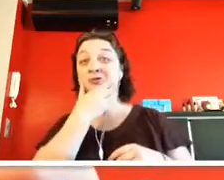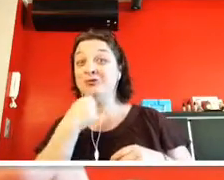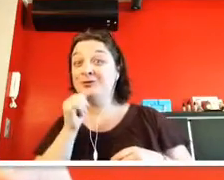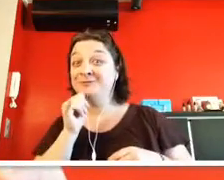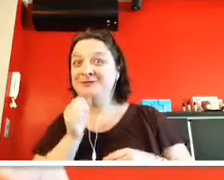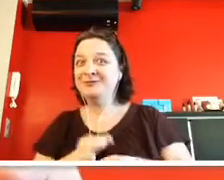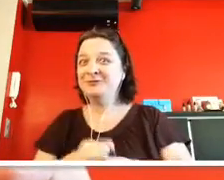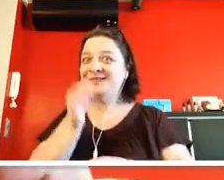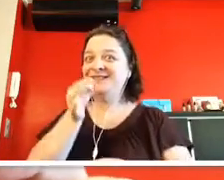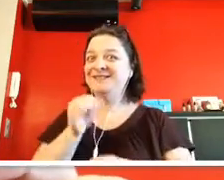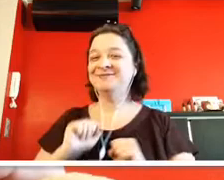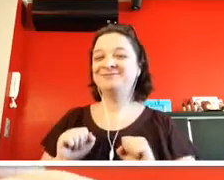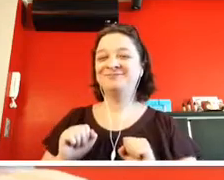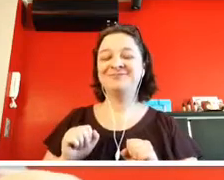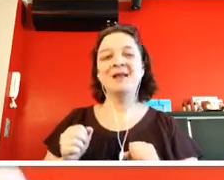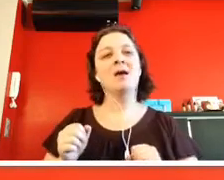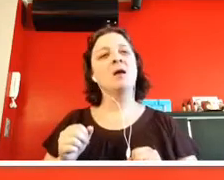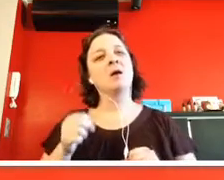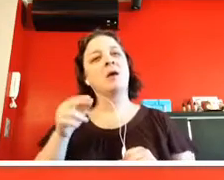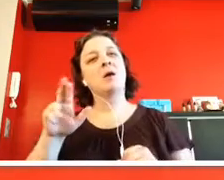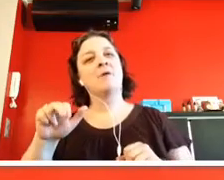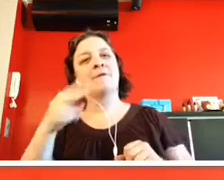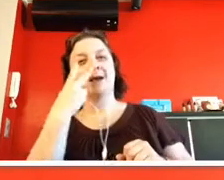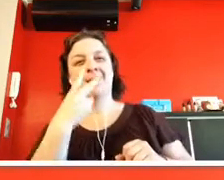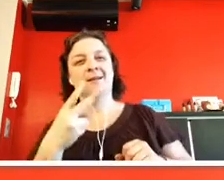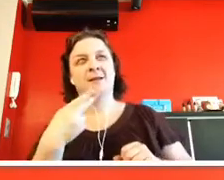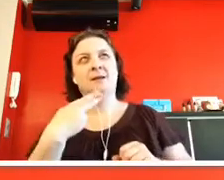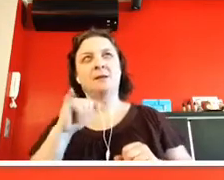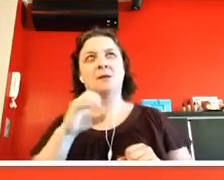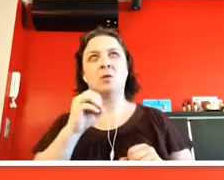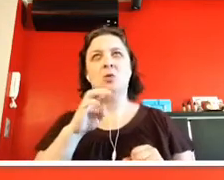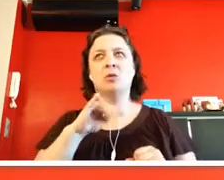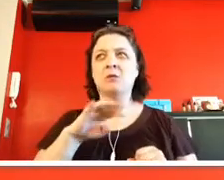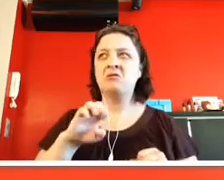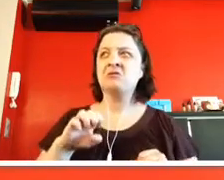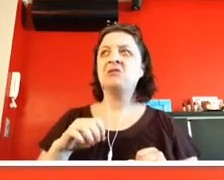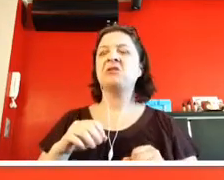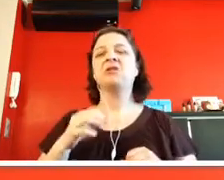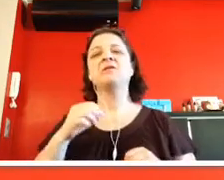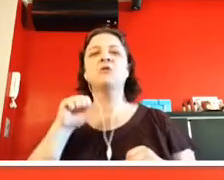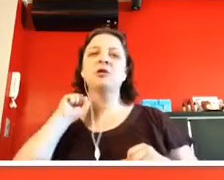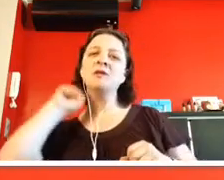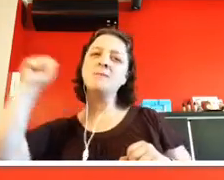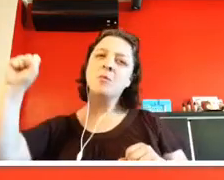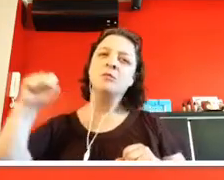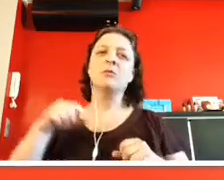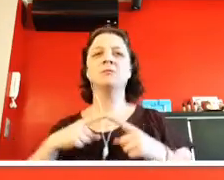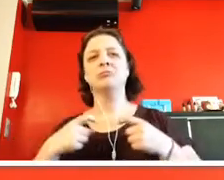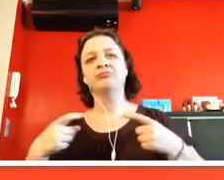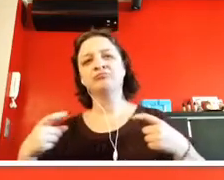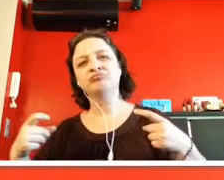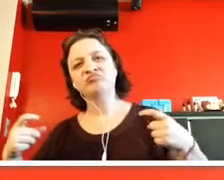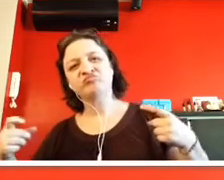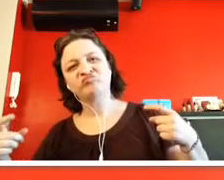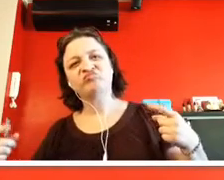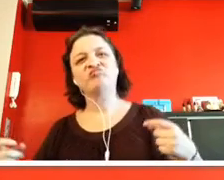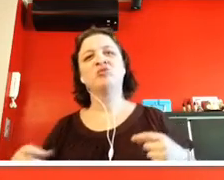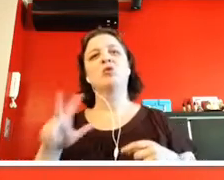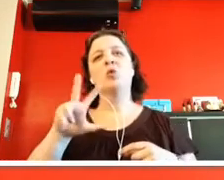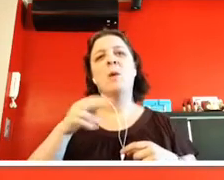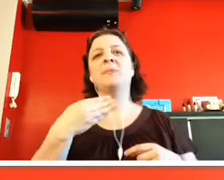regardez les jolies petites bouteilles. Voilà, alors on va regarder la nicotine contenue dans ce produit crée une forte dépendance,